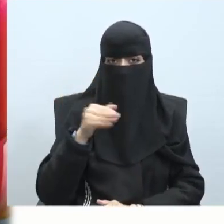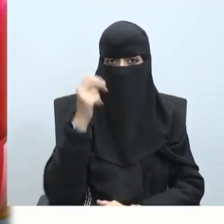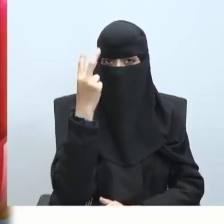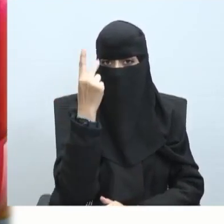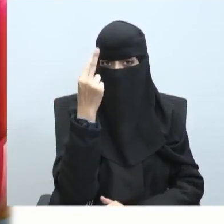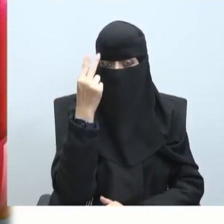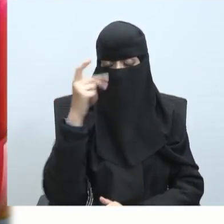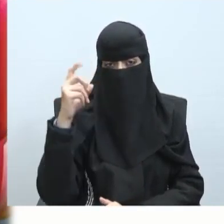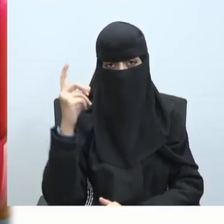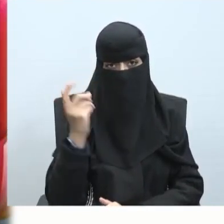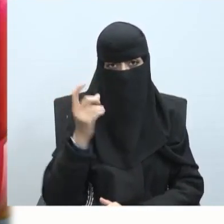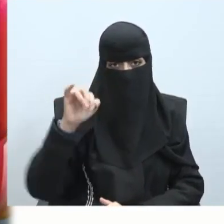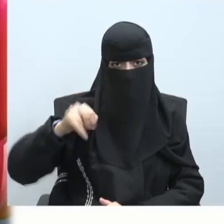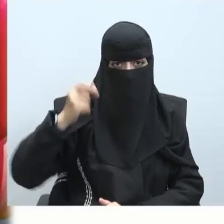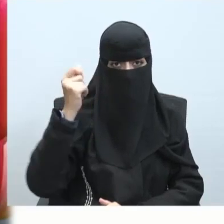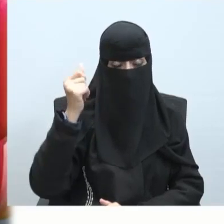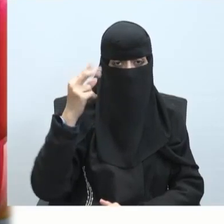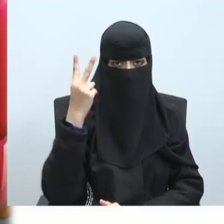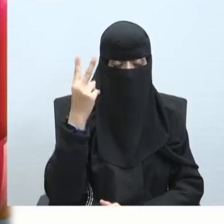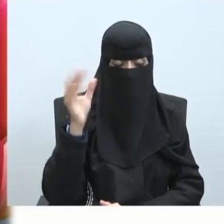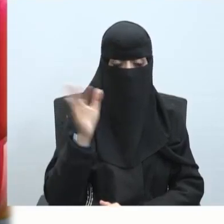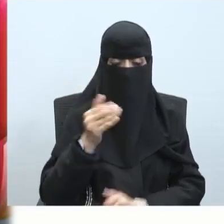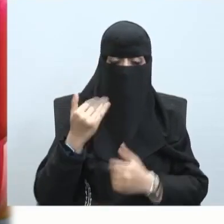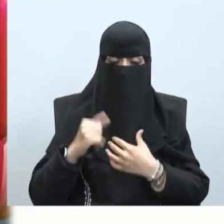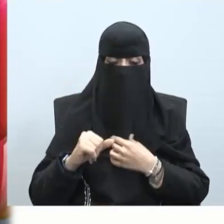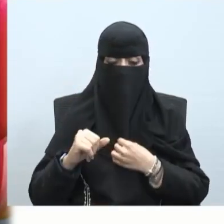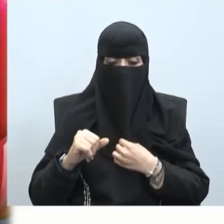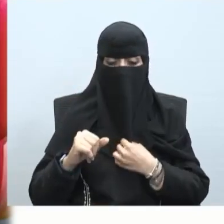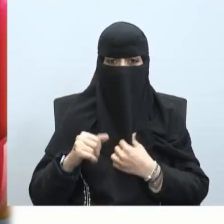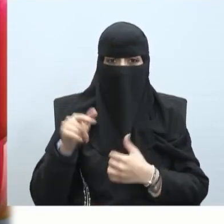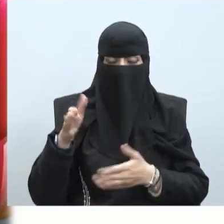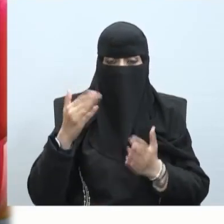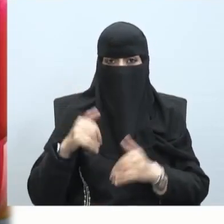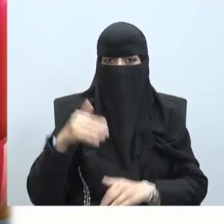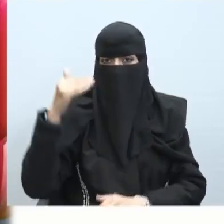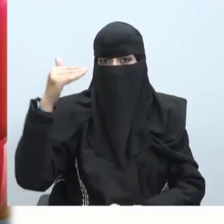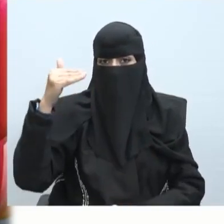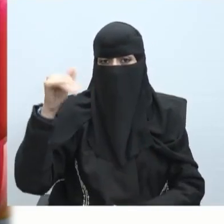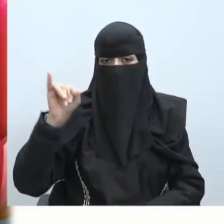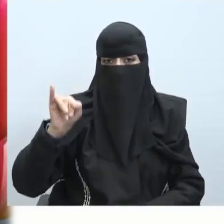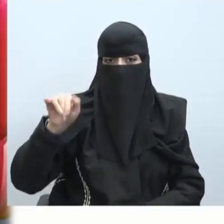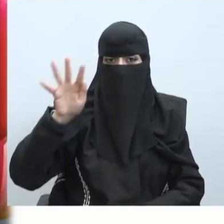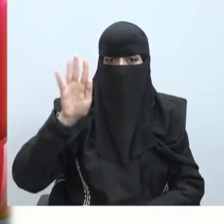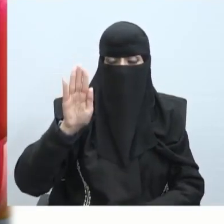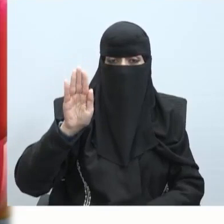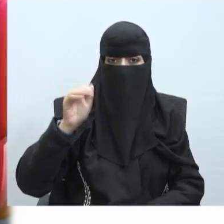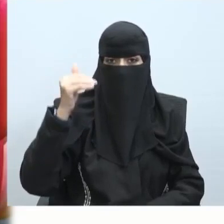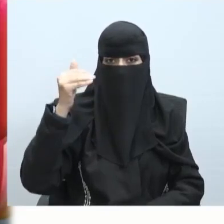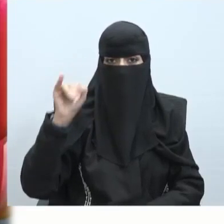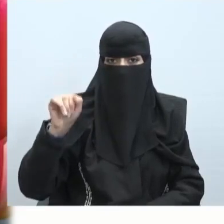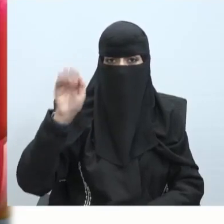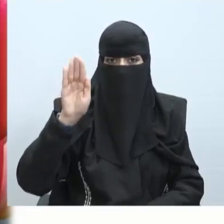ريالان اذا تعرفنا على المفرده الاولى والثانيه المفرده الثالثه خمسه